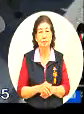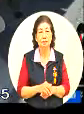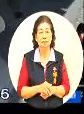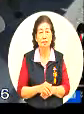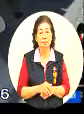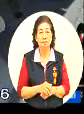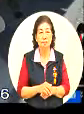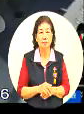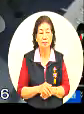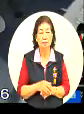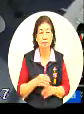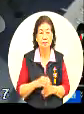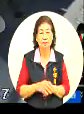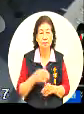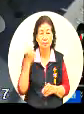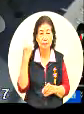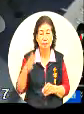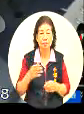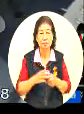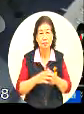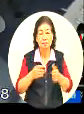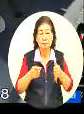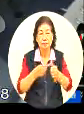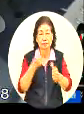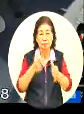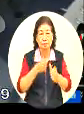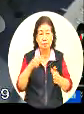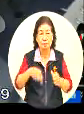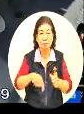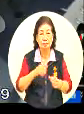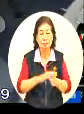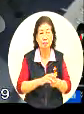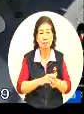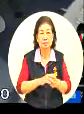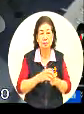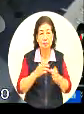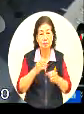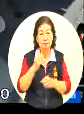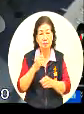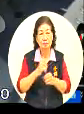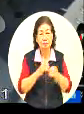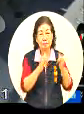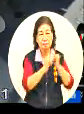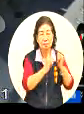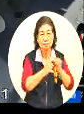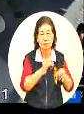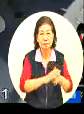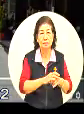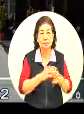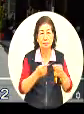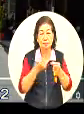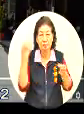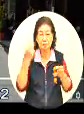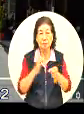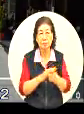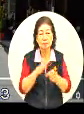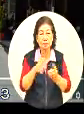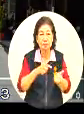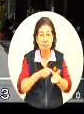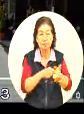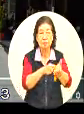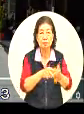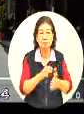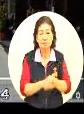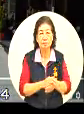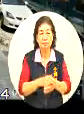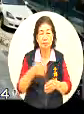新甲的李明哦，一再。从去年跟现在一再向本席陈情哦，一再向